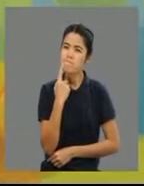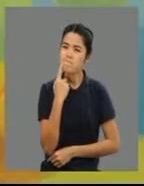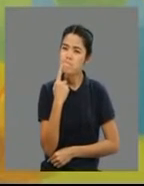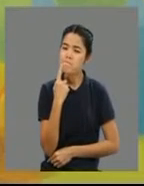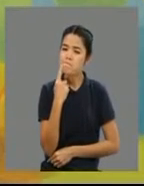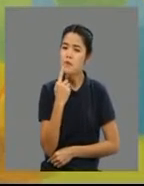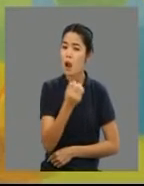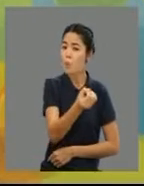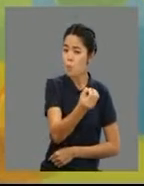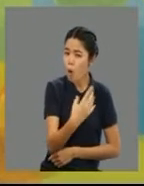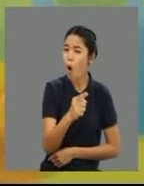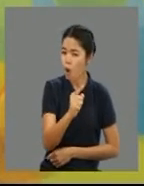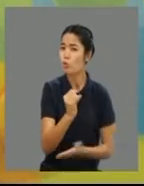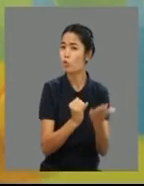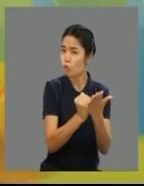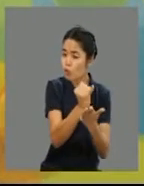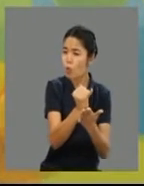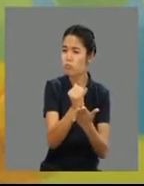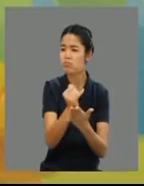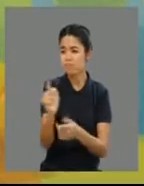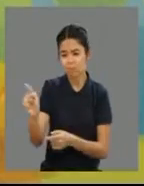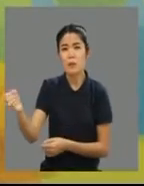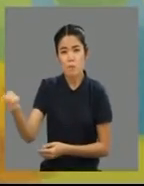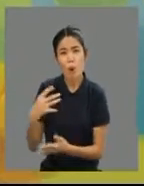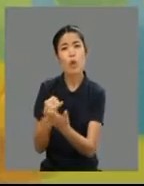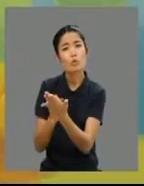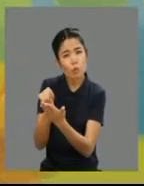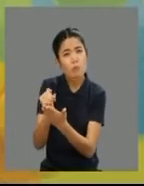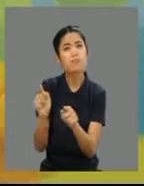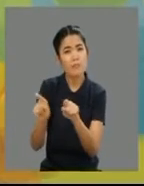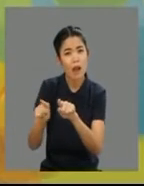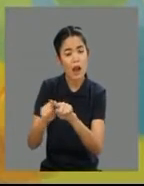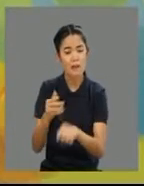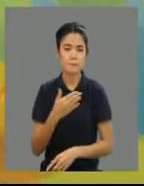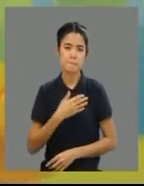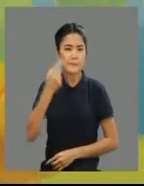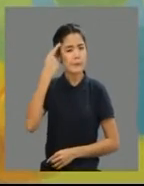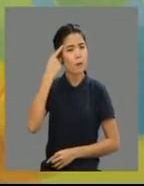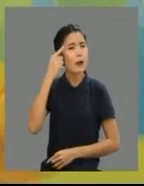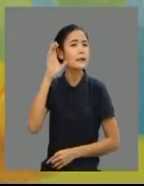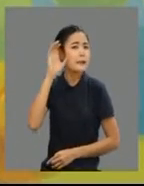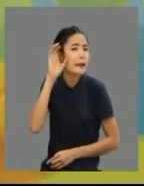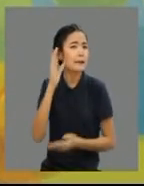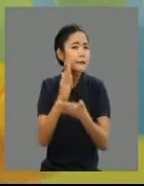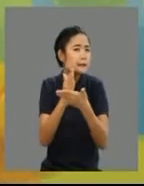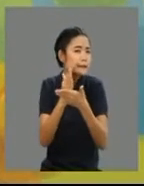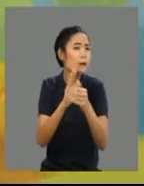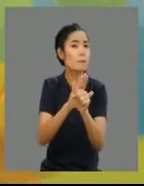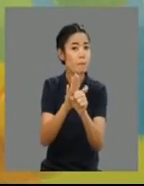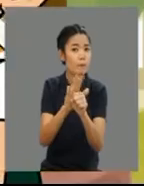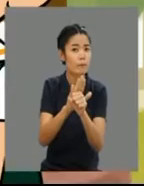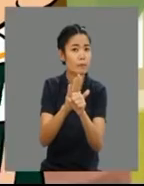ที่นายพูดมาก็ถูกนะภูแต่ฉันว่าต้นก็พูดไม่ผิดแล้วตัวฉันเองก็เชื่อครึ่งไม่เชื่อครึ่